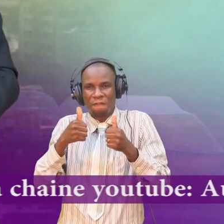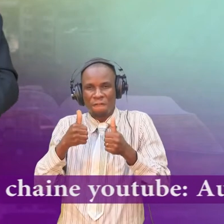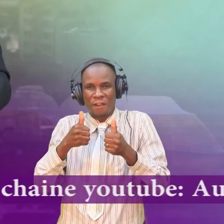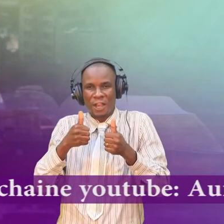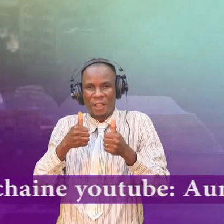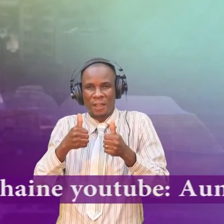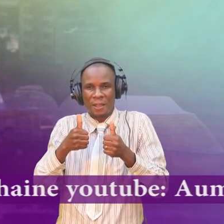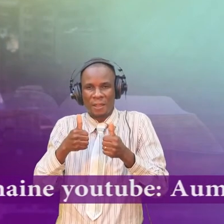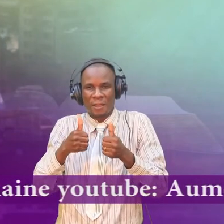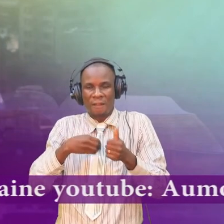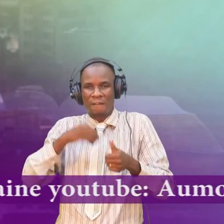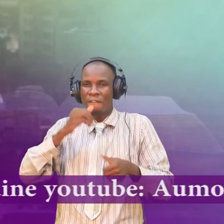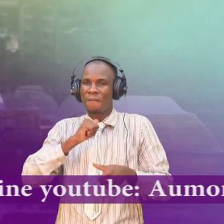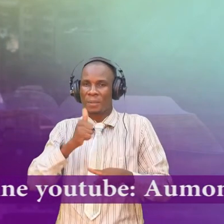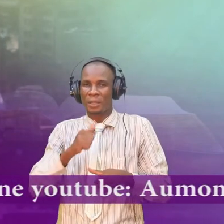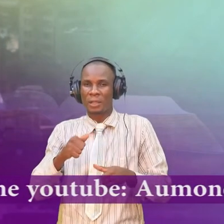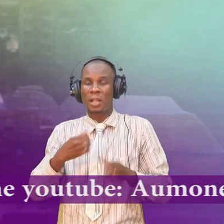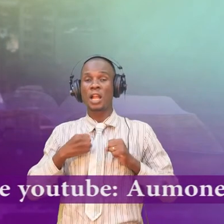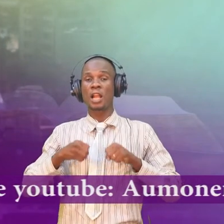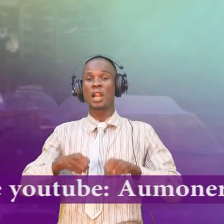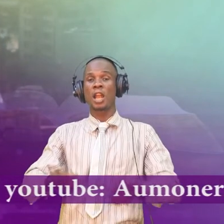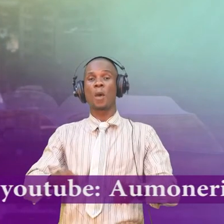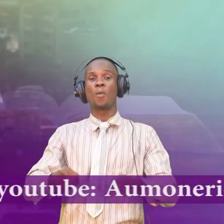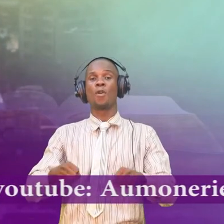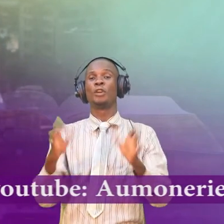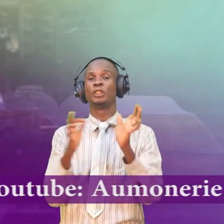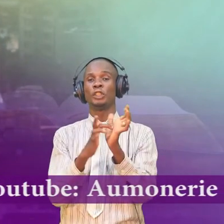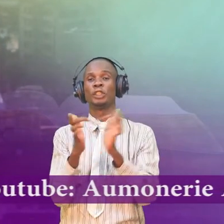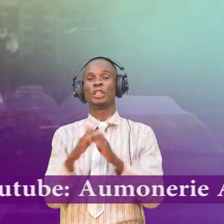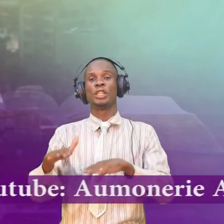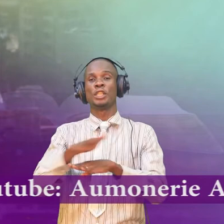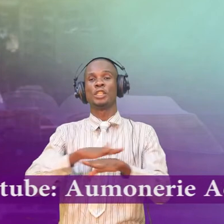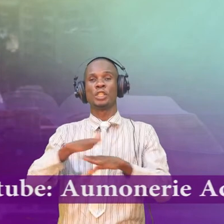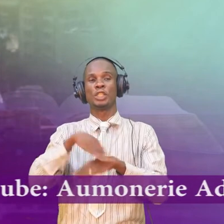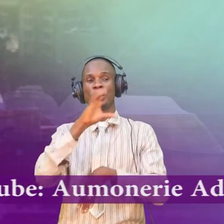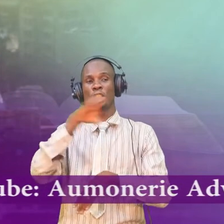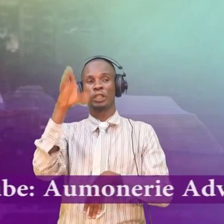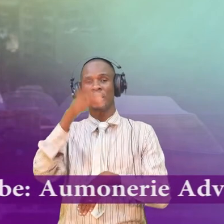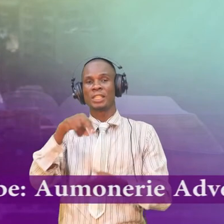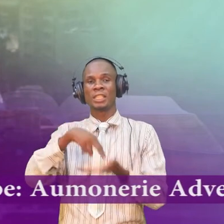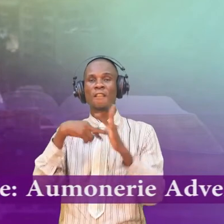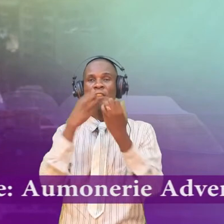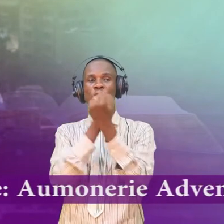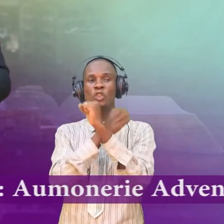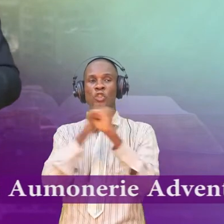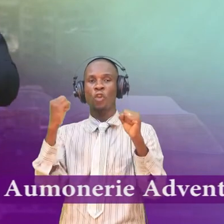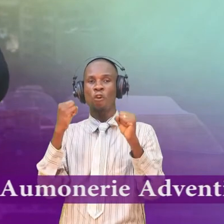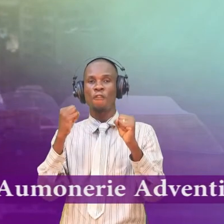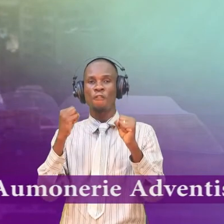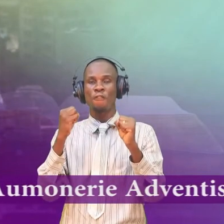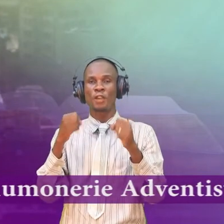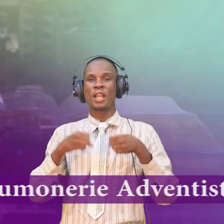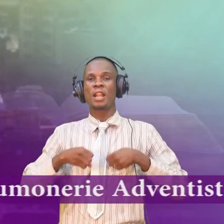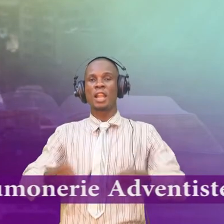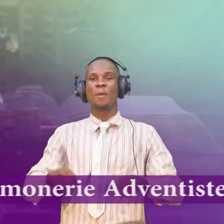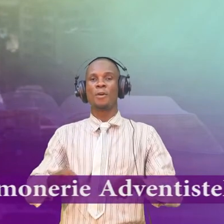Lakini tuangalie mambo fulani fulani ya muhimu. Que nous montre. Inao tuonyesha, Biblia nao tufundisha